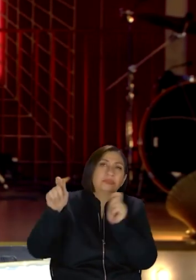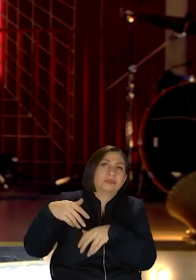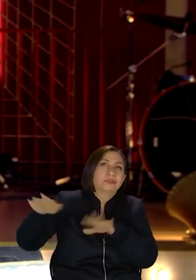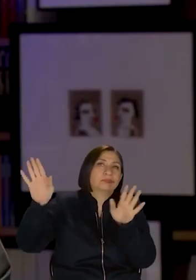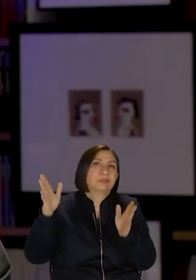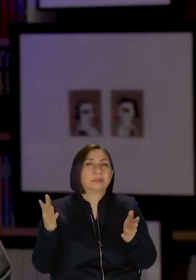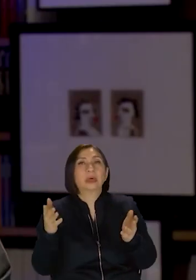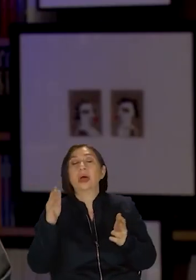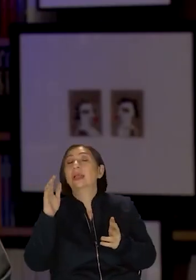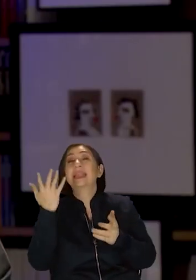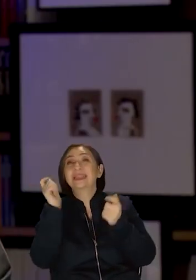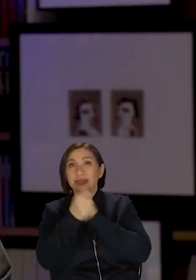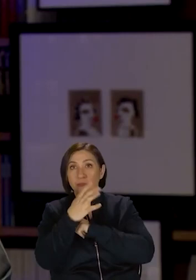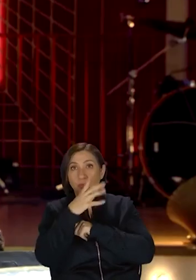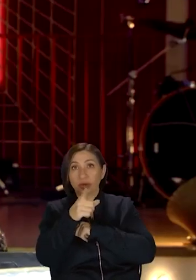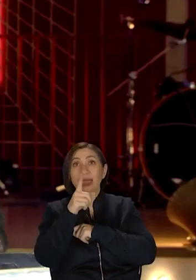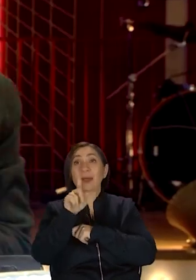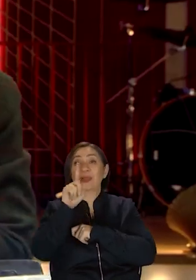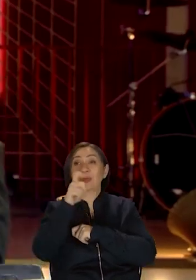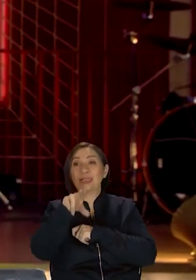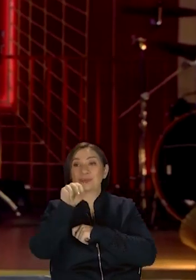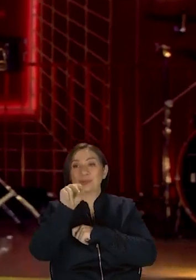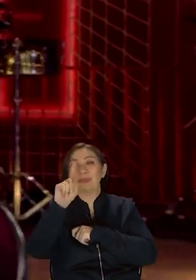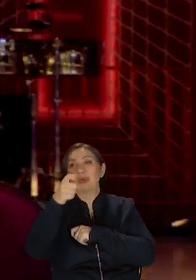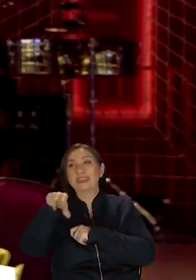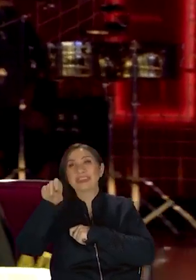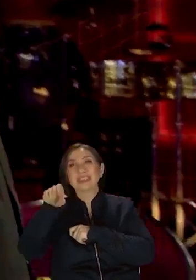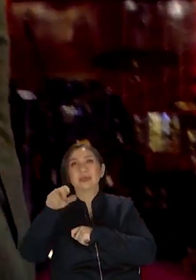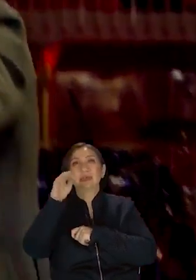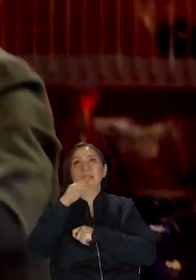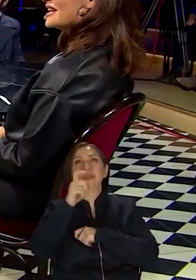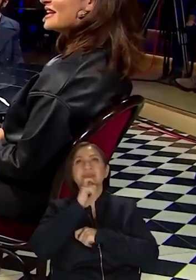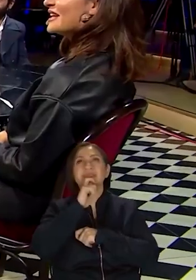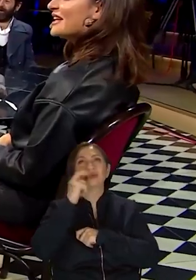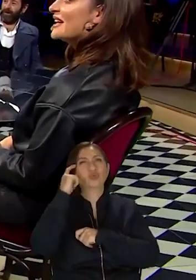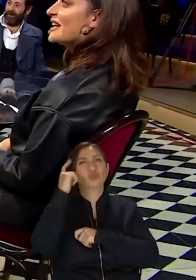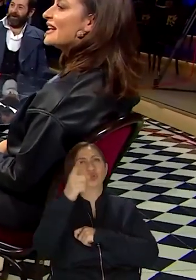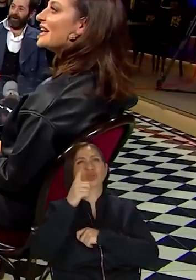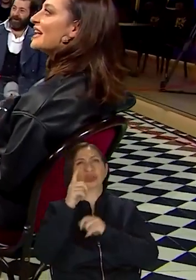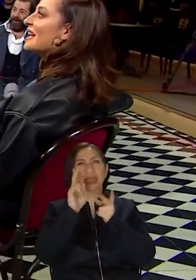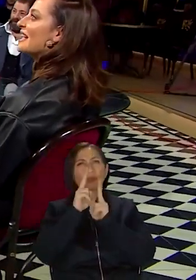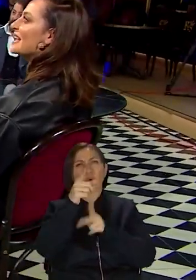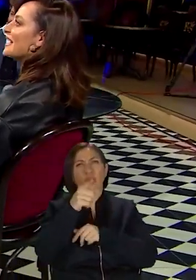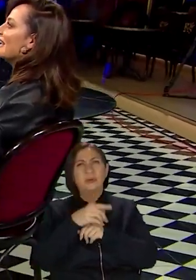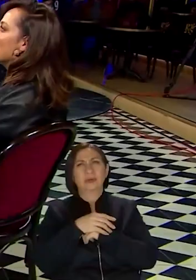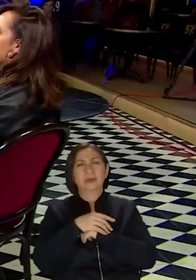değil. Fakat ne değişti biliyor musun? 70'lerde ya da 80'lerde olsaydı gelirse yanlış yorumlamışsınız oyunu.